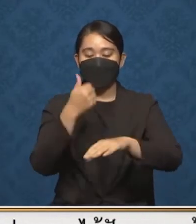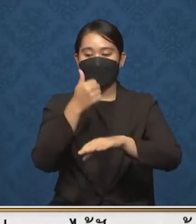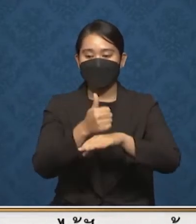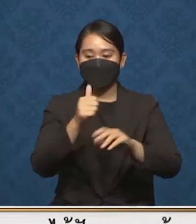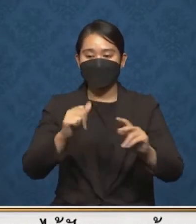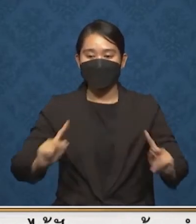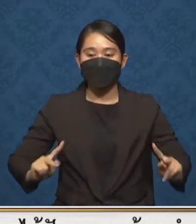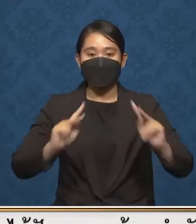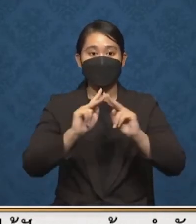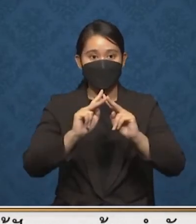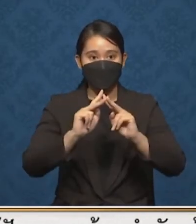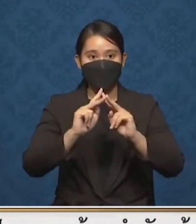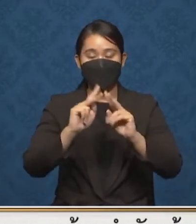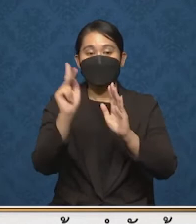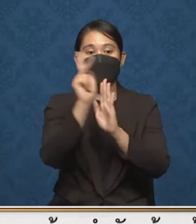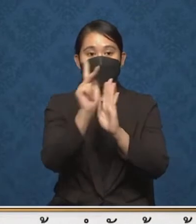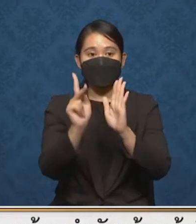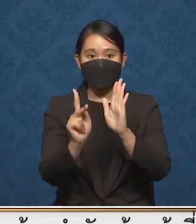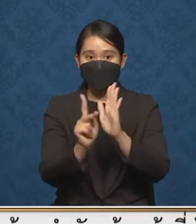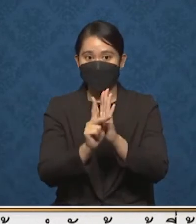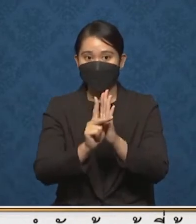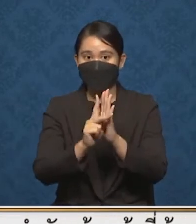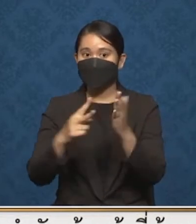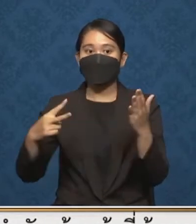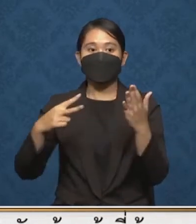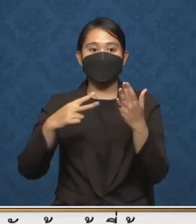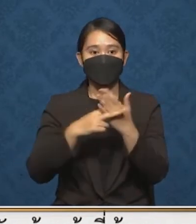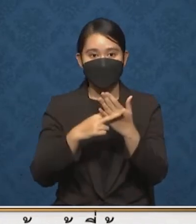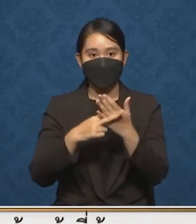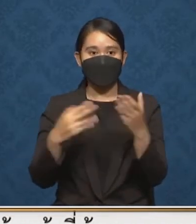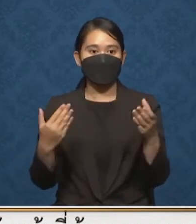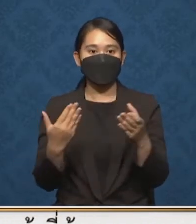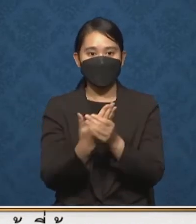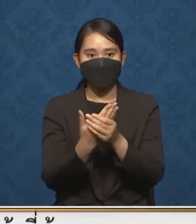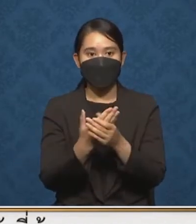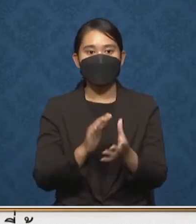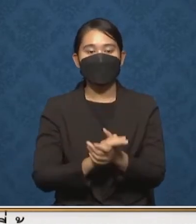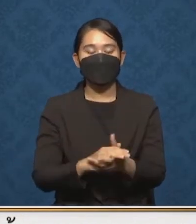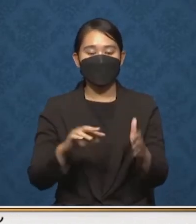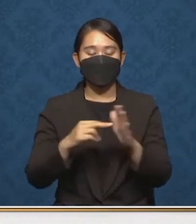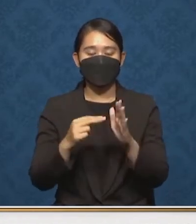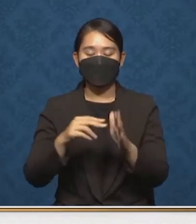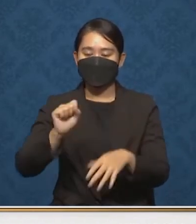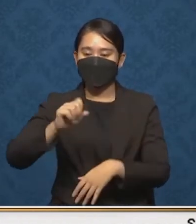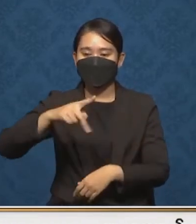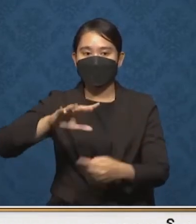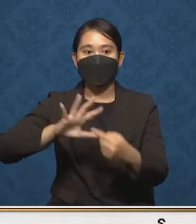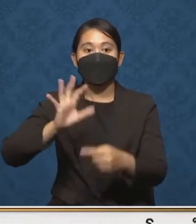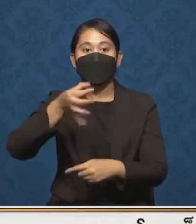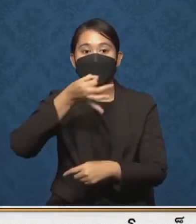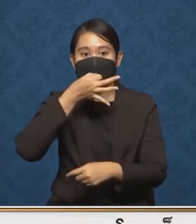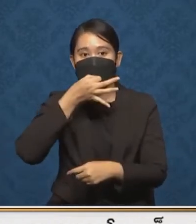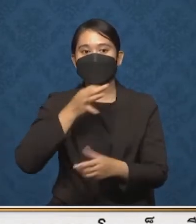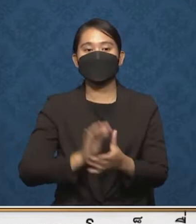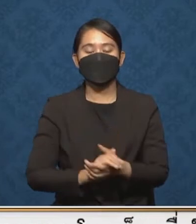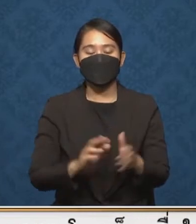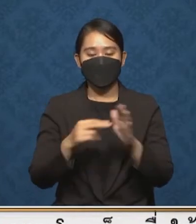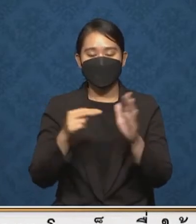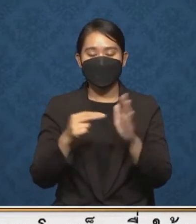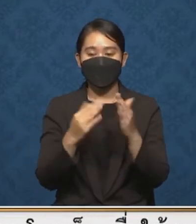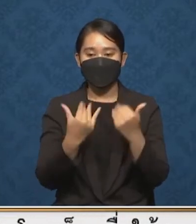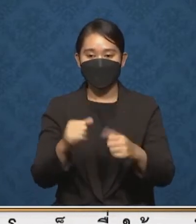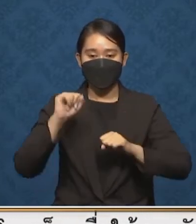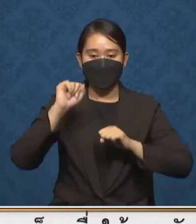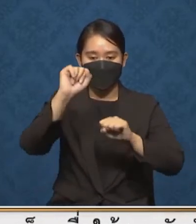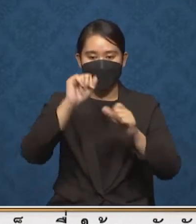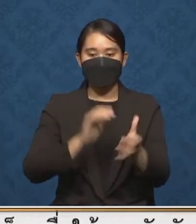ชอบไปออกกฎหมายแทรกแซงความเป็นสภาวิชาชีพไปออกกฎหมายกำหนดว่าต่อไปนี้สภาวิชา